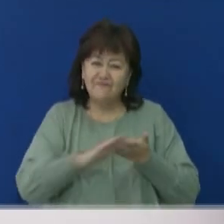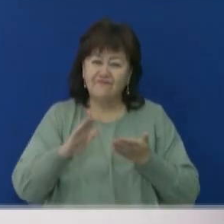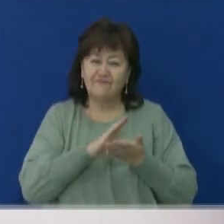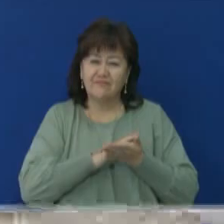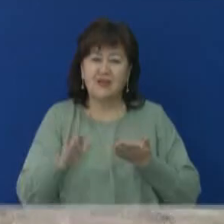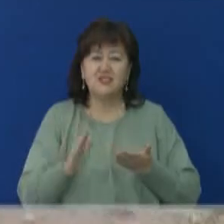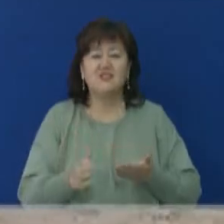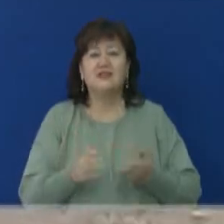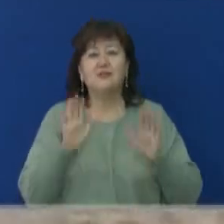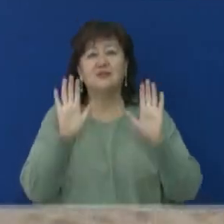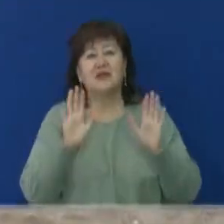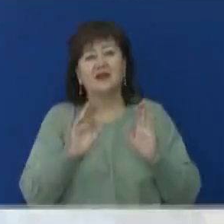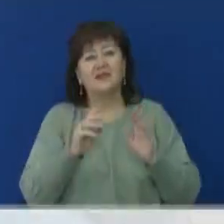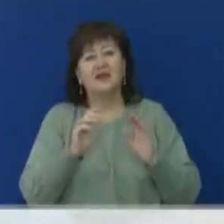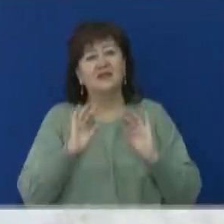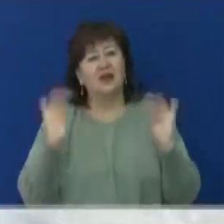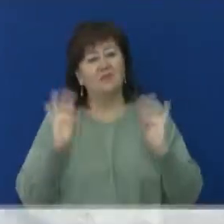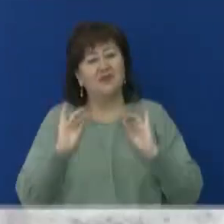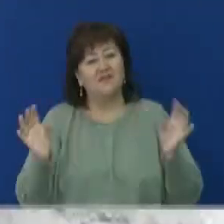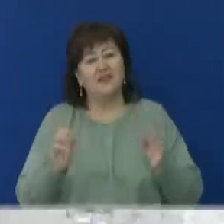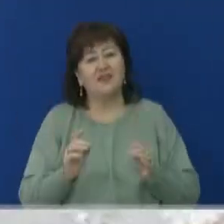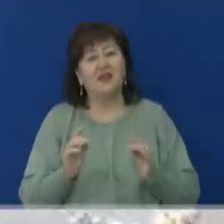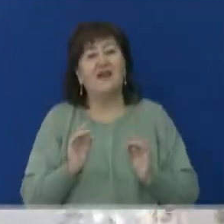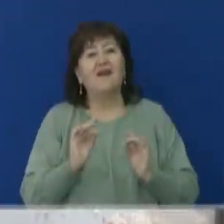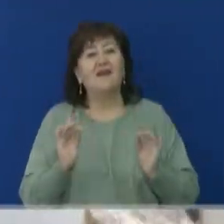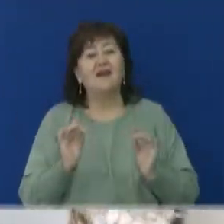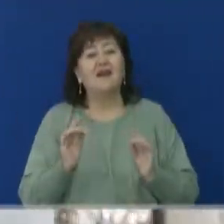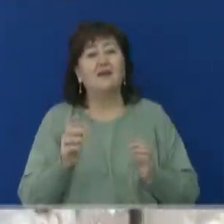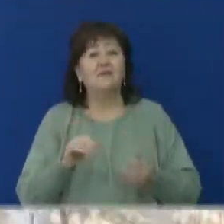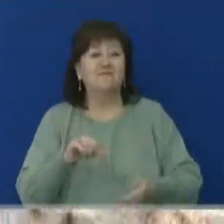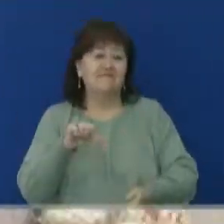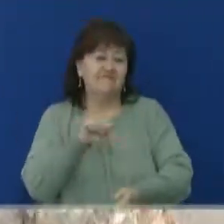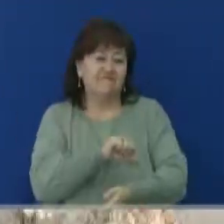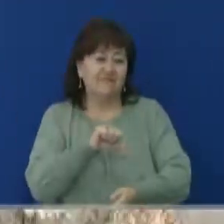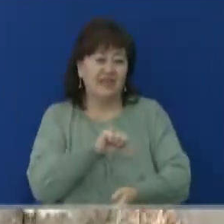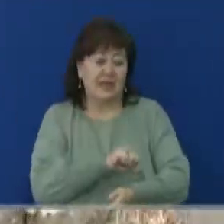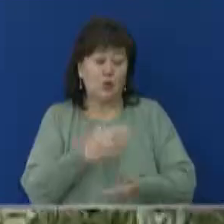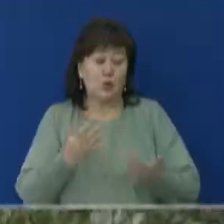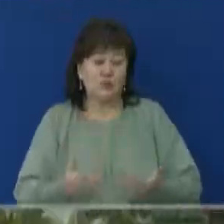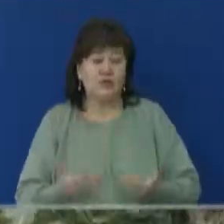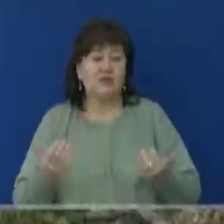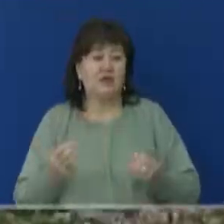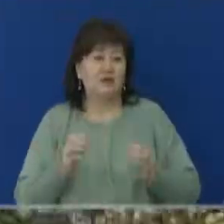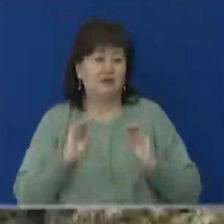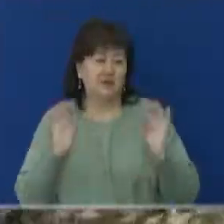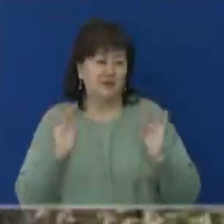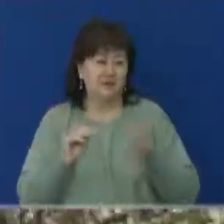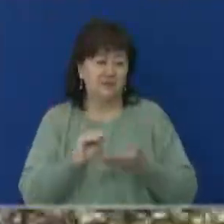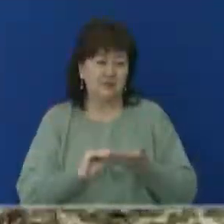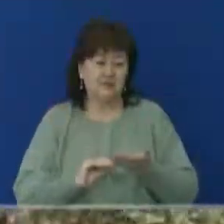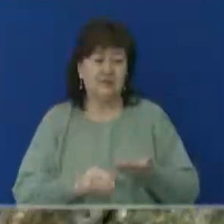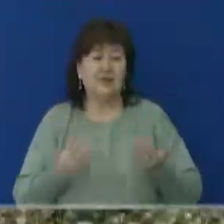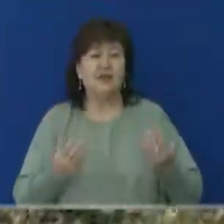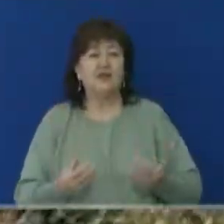қызметі мәлімдеді. Облыстық полиция департаменті есірткі қылмысына қарсы іс-қимыл басқармасының қызметкерлері, соцкезет қоғамдық